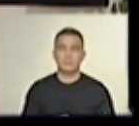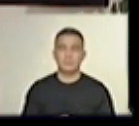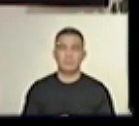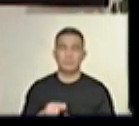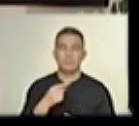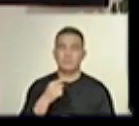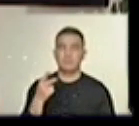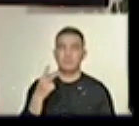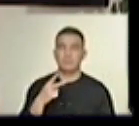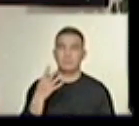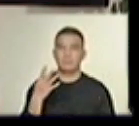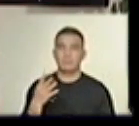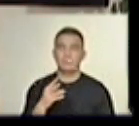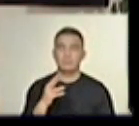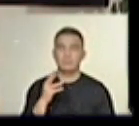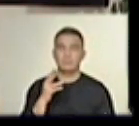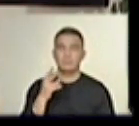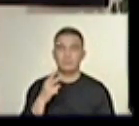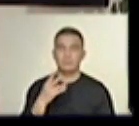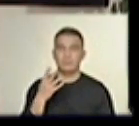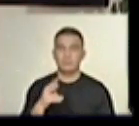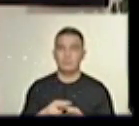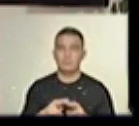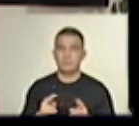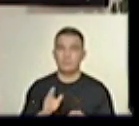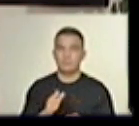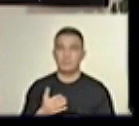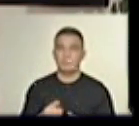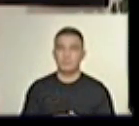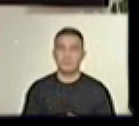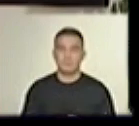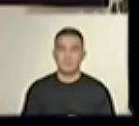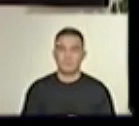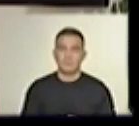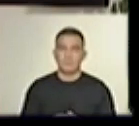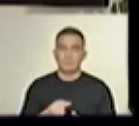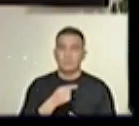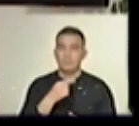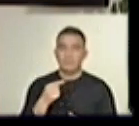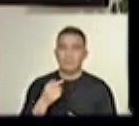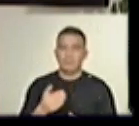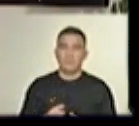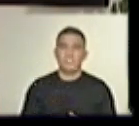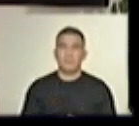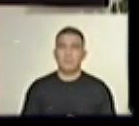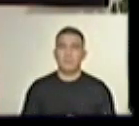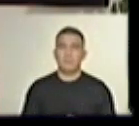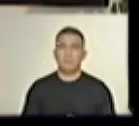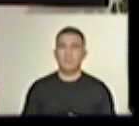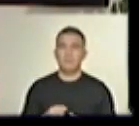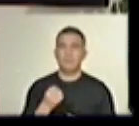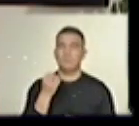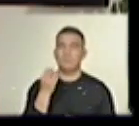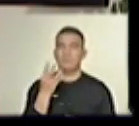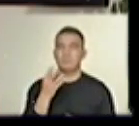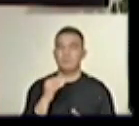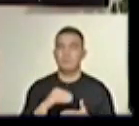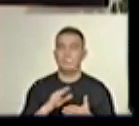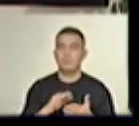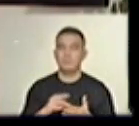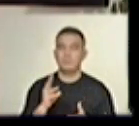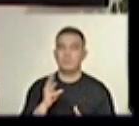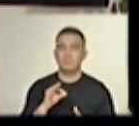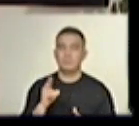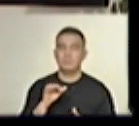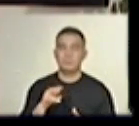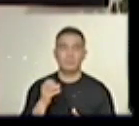minus 24 ning moduli 24 ga teng ayru minus 14 ning moduli